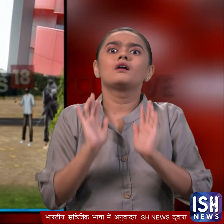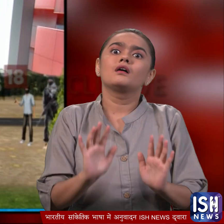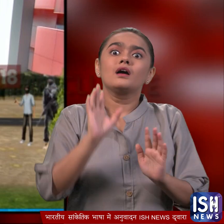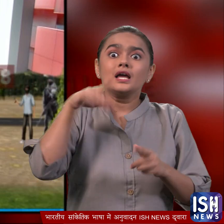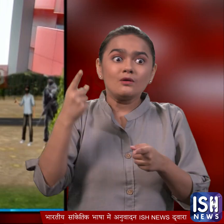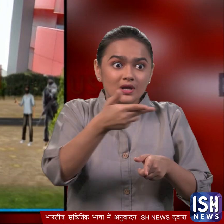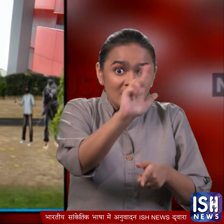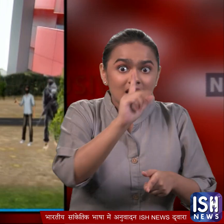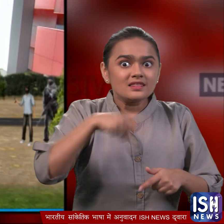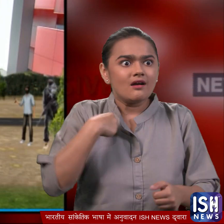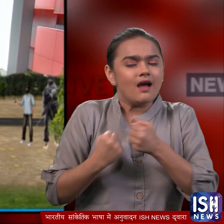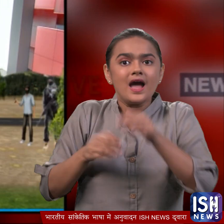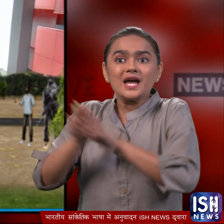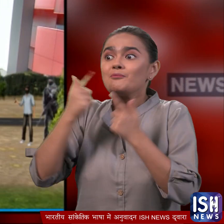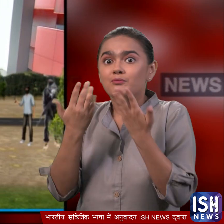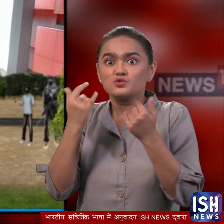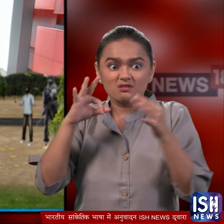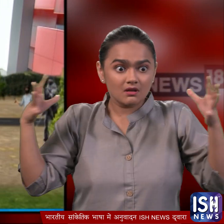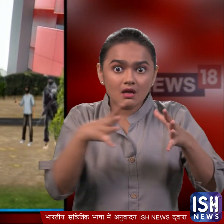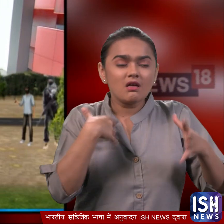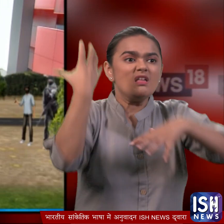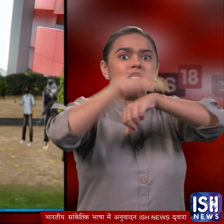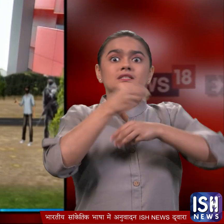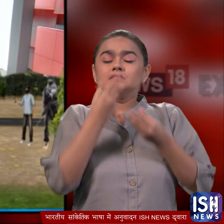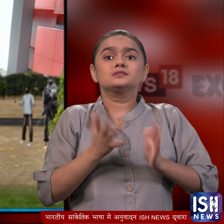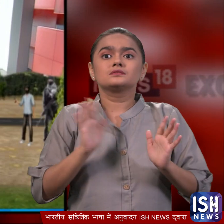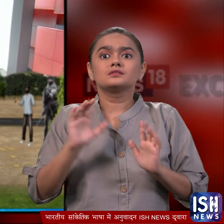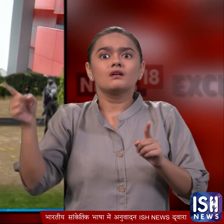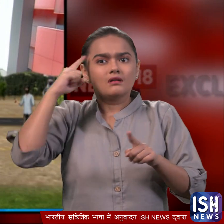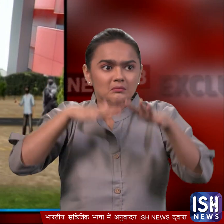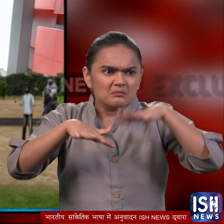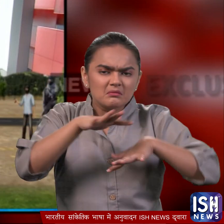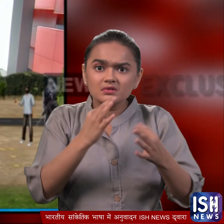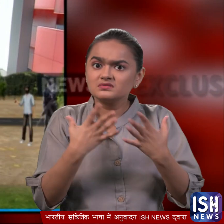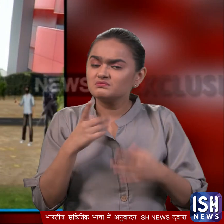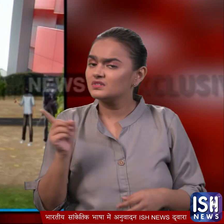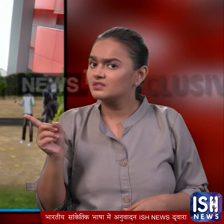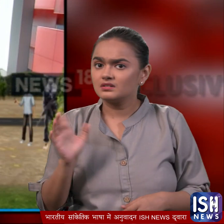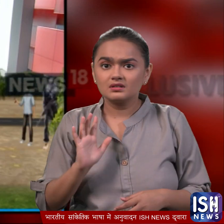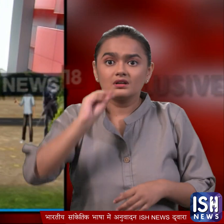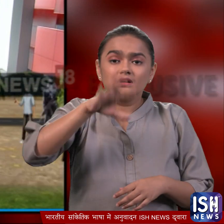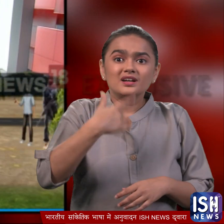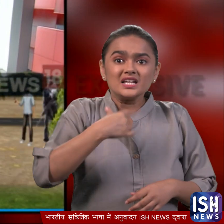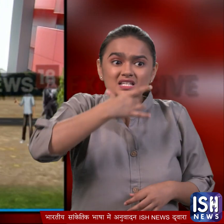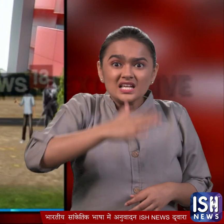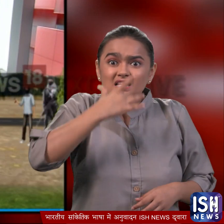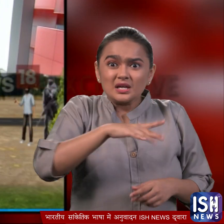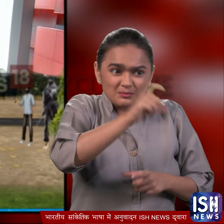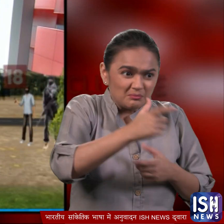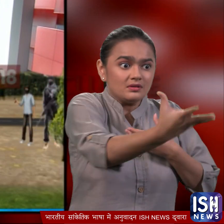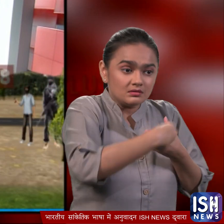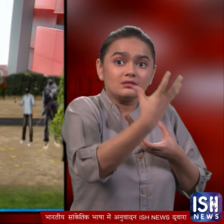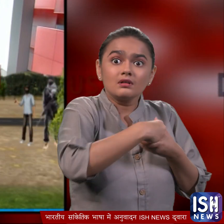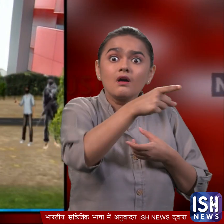बाद आतंकियों को भागने के लिए पूरा वक्त मिल जाए। आतंकियों की कोशिश ऐसे हमलों के जरिए ज्यादा से ज्यादा युवाओं को